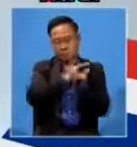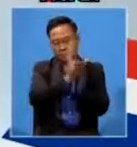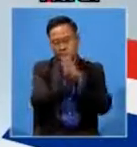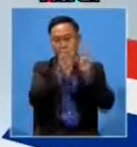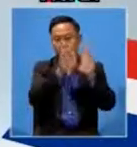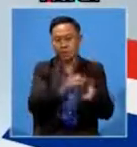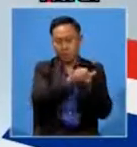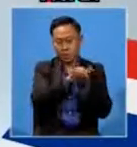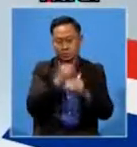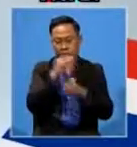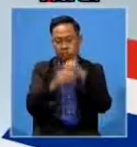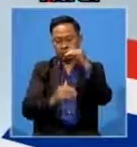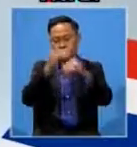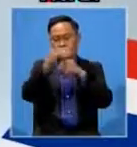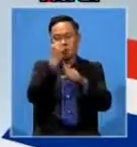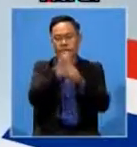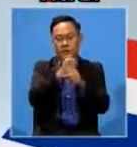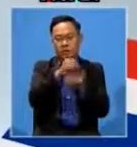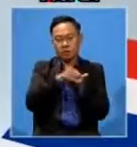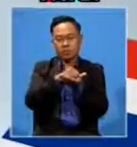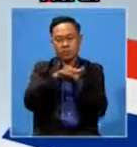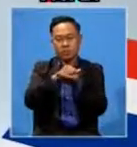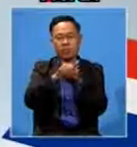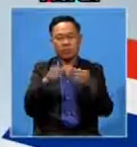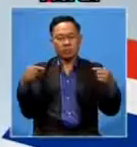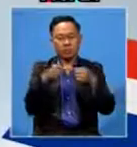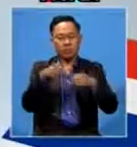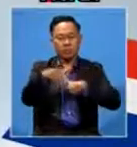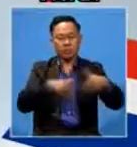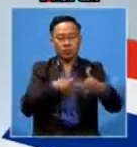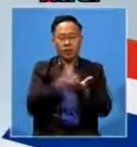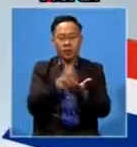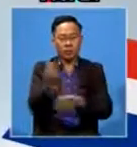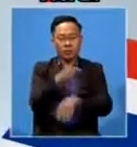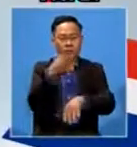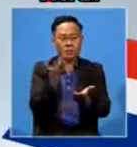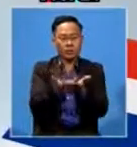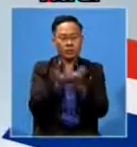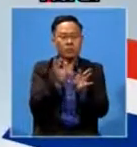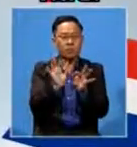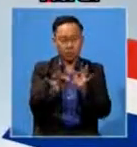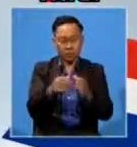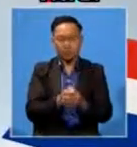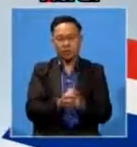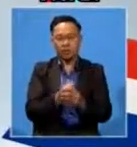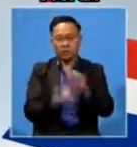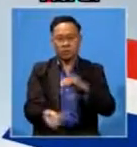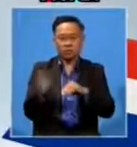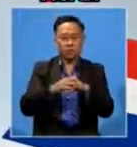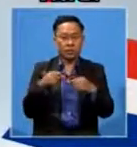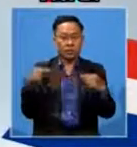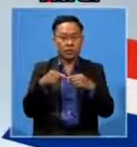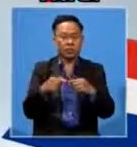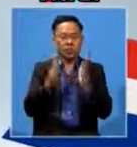และพัฒนาประสิทธิภาพการให้บริการที่สะดวกรวดเร็วและประหยัดค่าใช้จ่ายมีการเพิ่มและขยายสิทธิประโยชน์ให้ผู้ประกัน